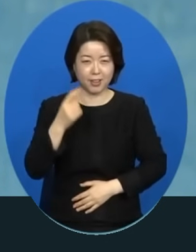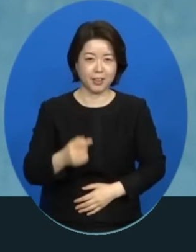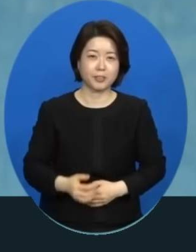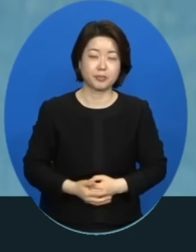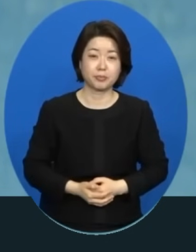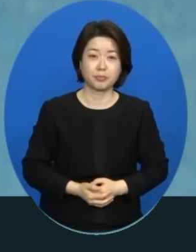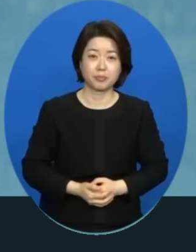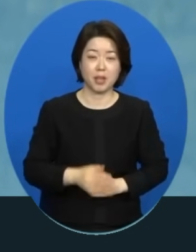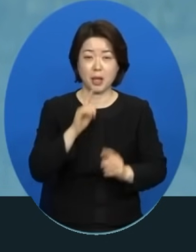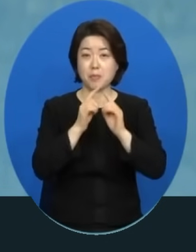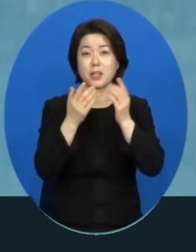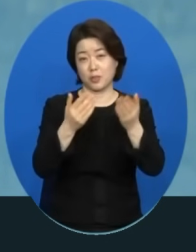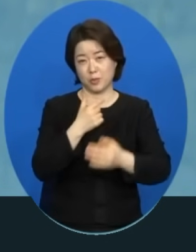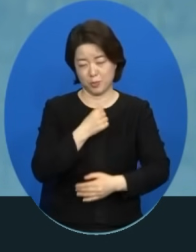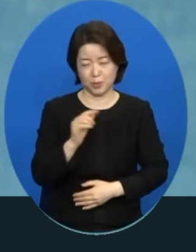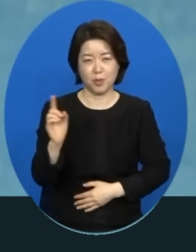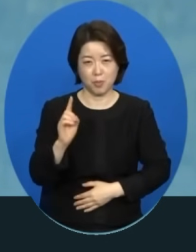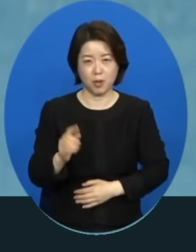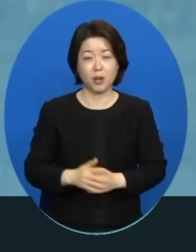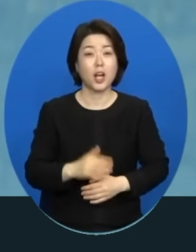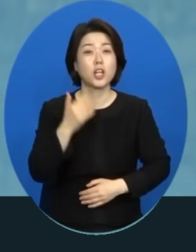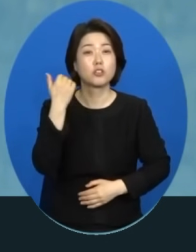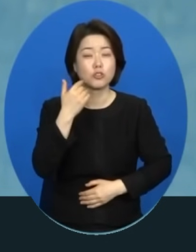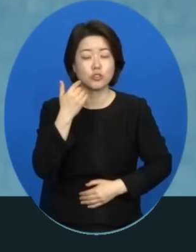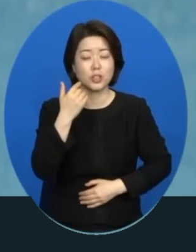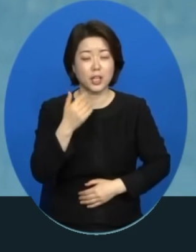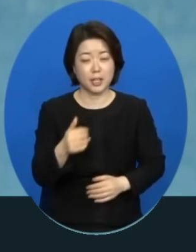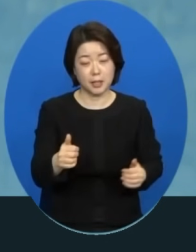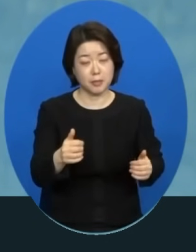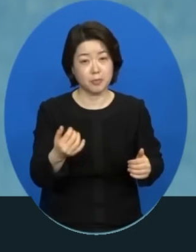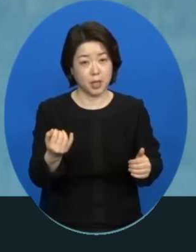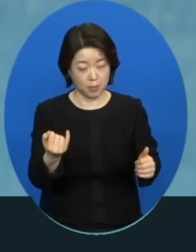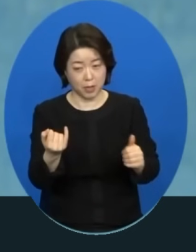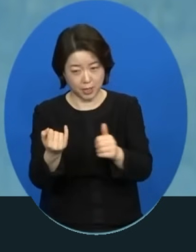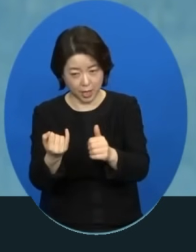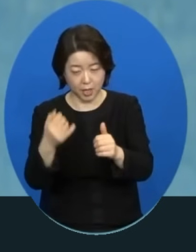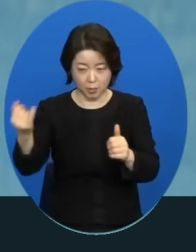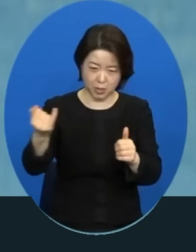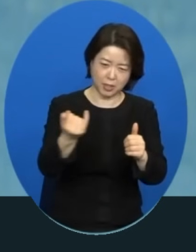제가 무슨 말씀을 드리냐면 누군가가 다가가면 다가온다.